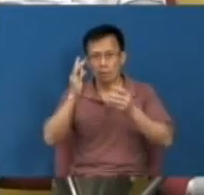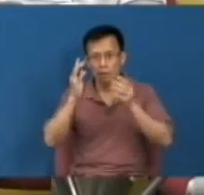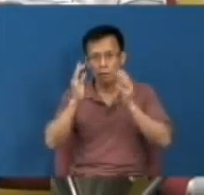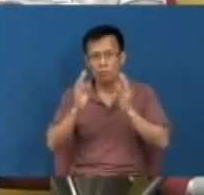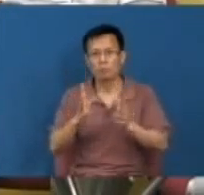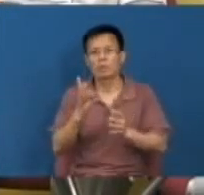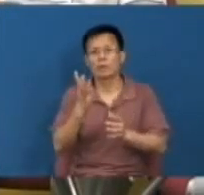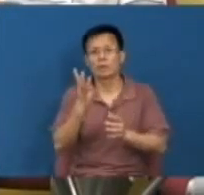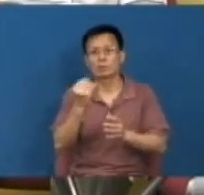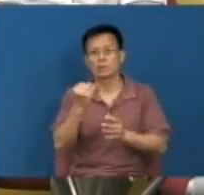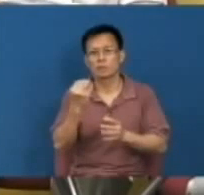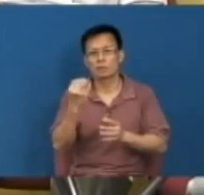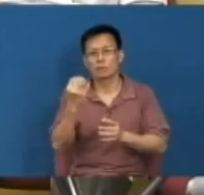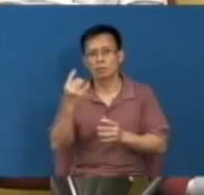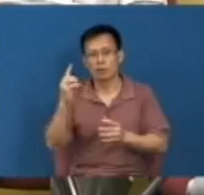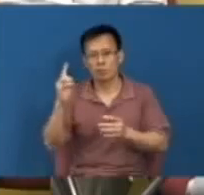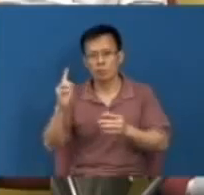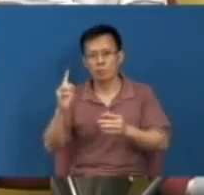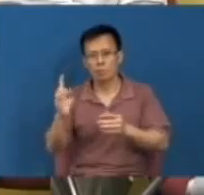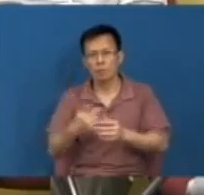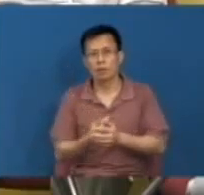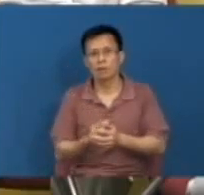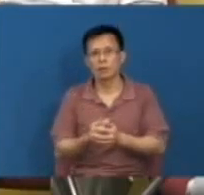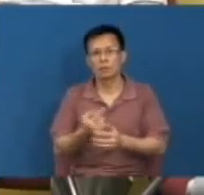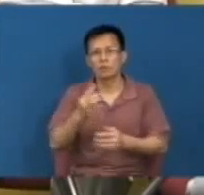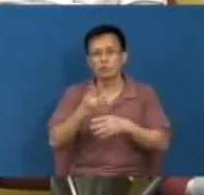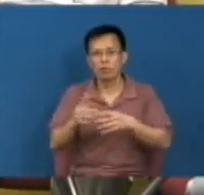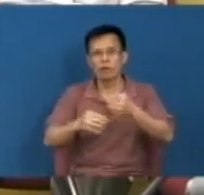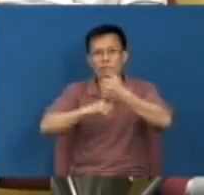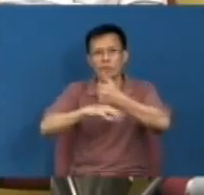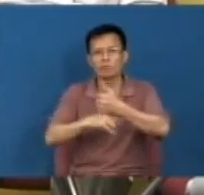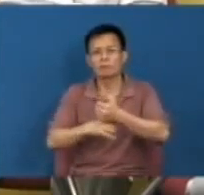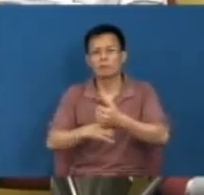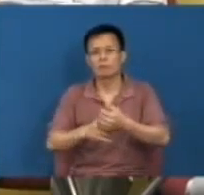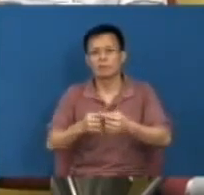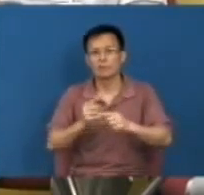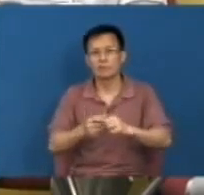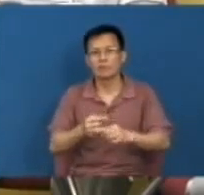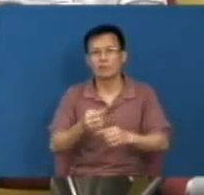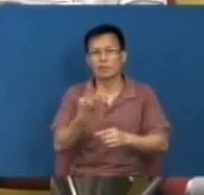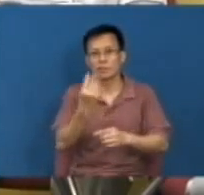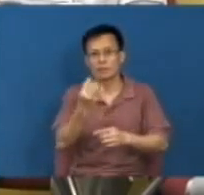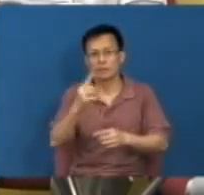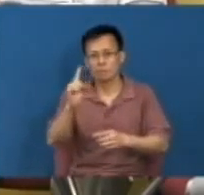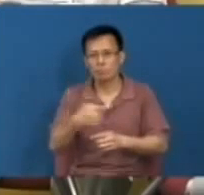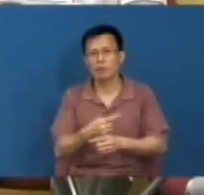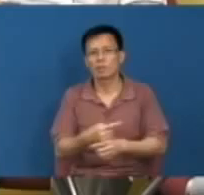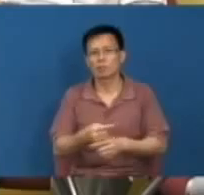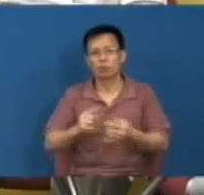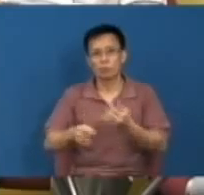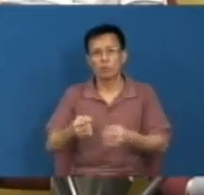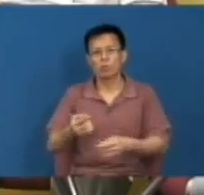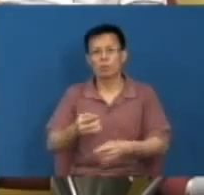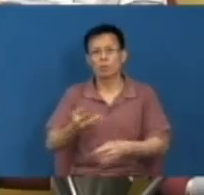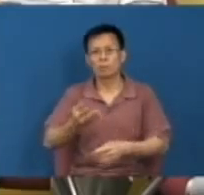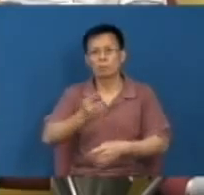多咗幾萬。 加多係，所以我話基哥值40萬就係咁樣。係，咁樣之後咧，我梗係唔肯啦，